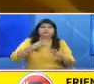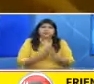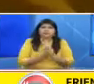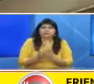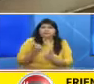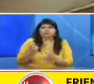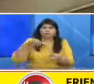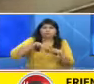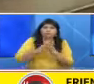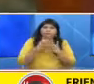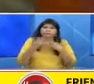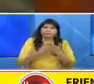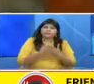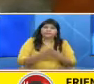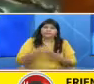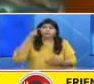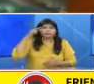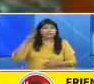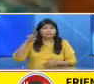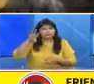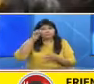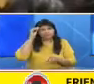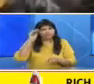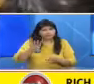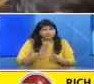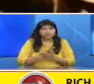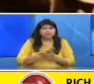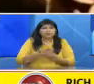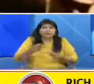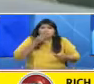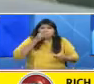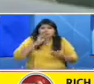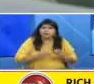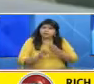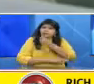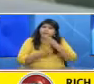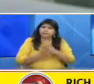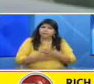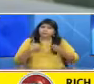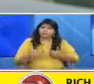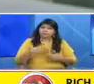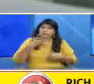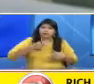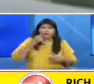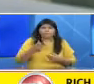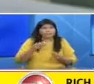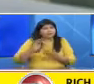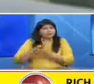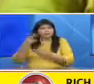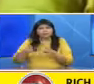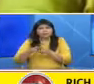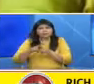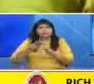आज जागरूकता के अभाव में कुपोषण से गरीब भी और संपन्न भी, दोनों ही तरह के